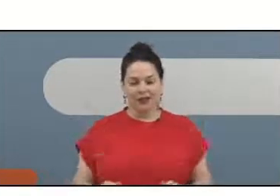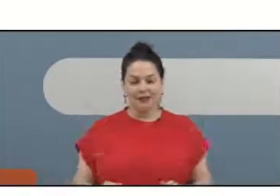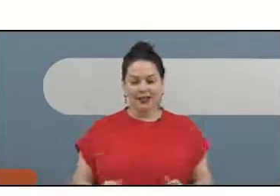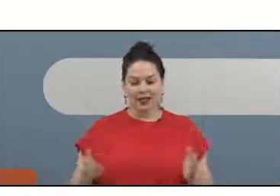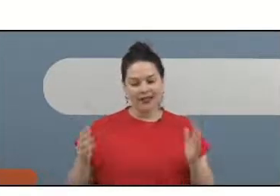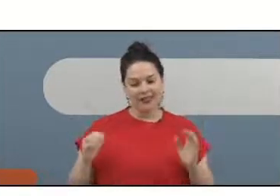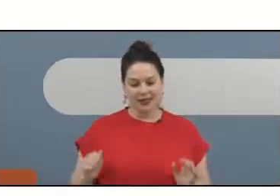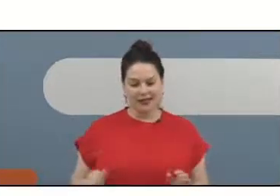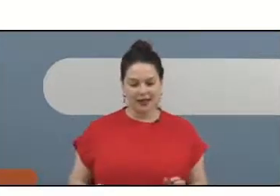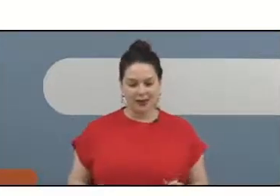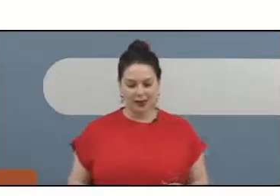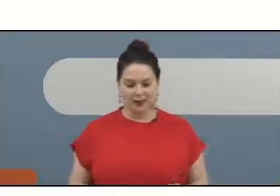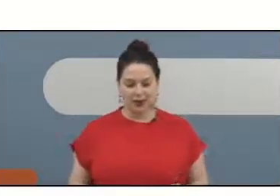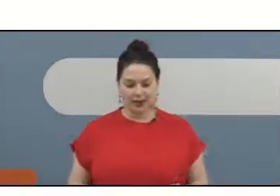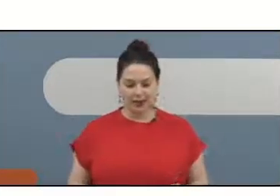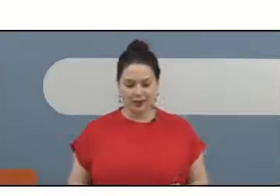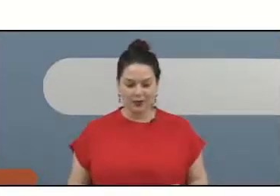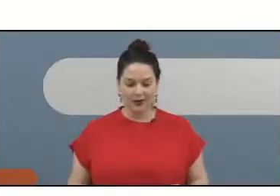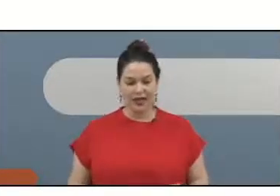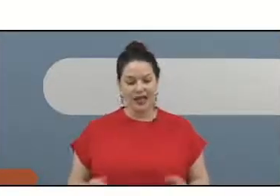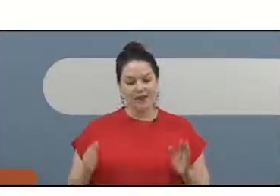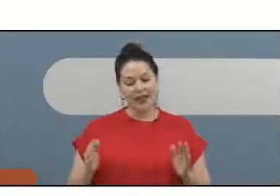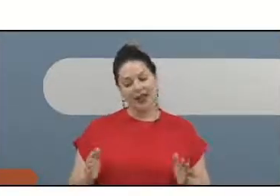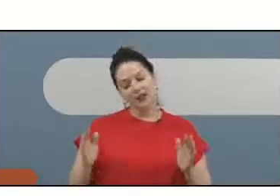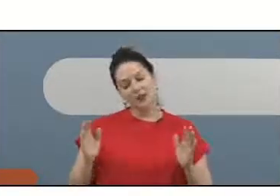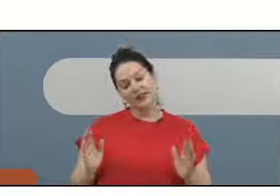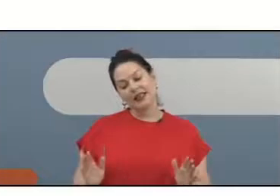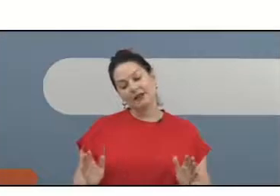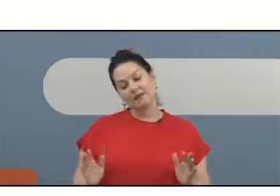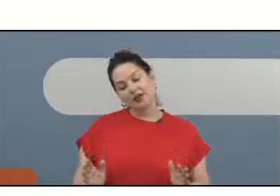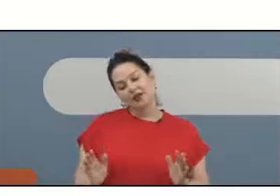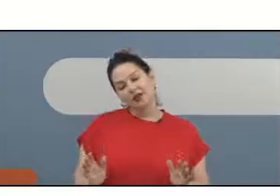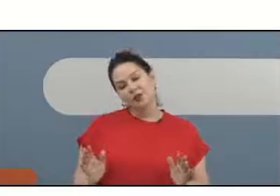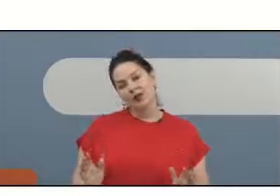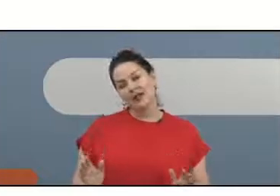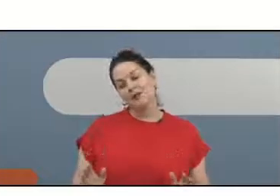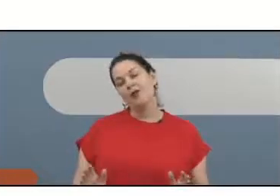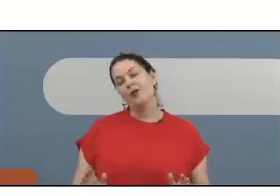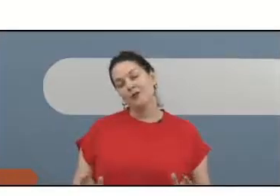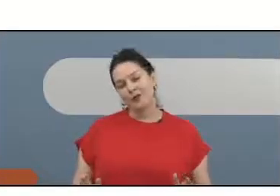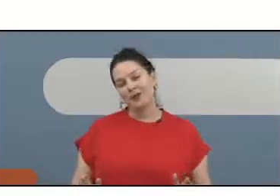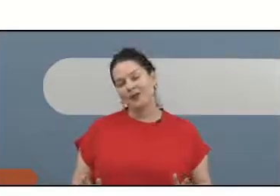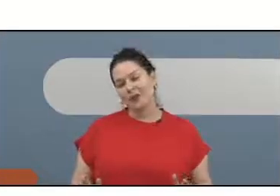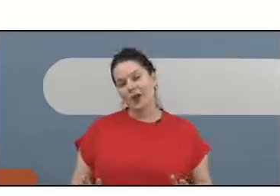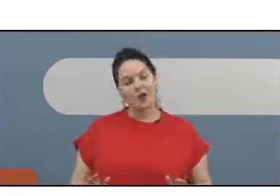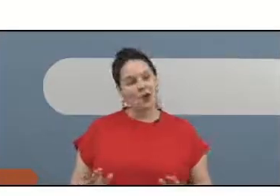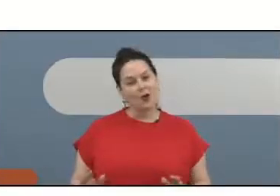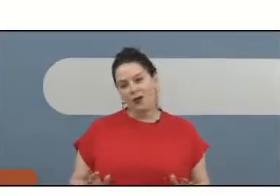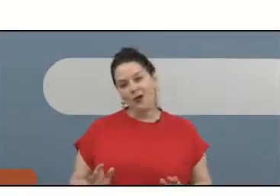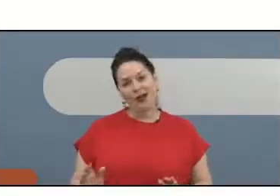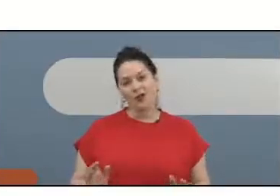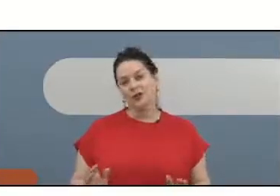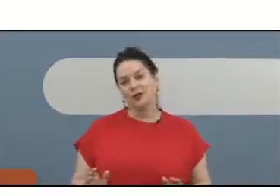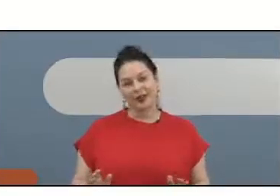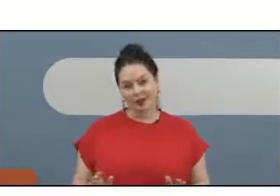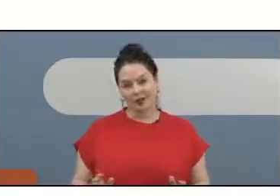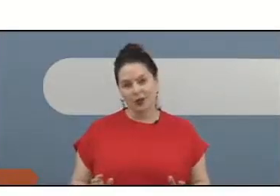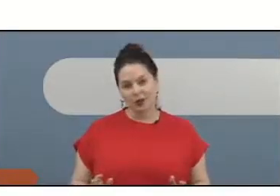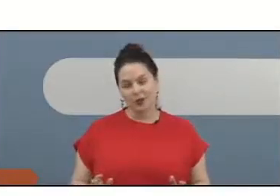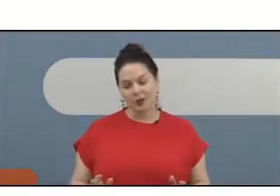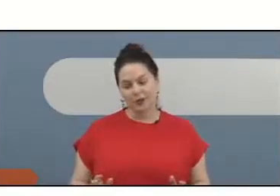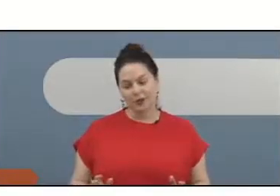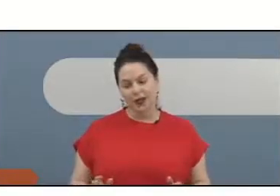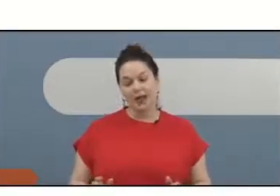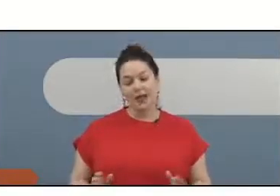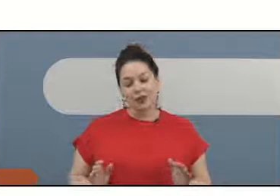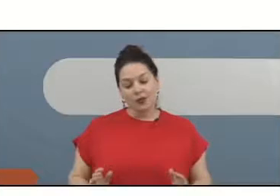בדרך והם מסומלים דרך הצל הזה על הפנים של איקרוס. וזה רגע שמצלם, אני חושבת שהוא רואה את המורכבות. הוא לא כל כך שופט